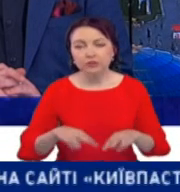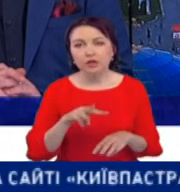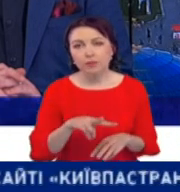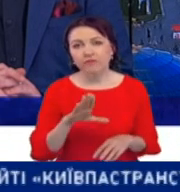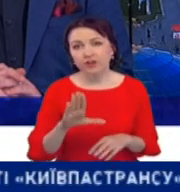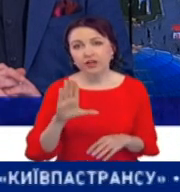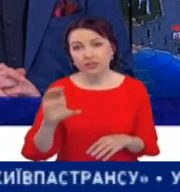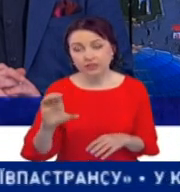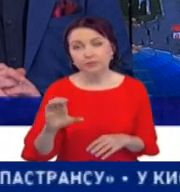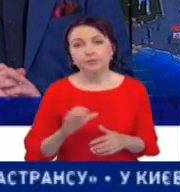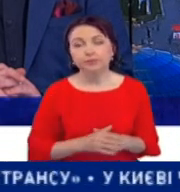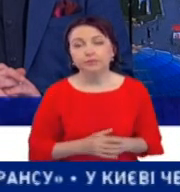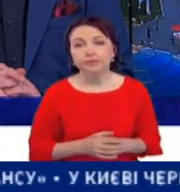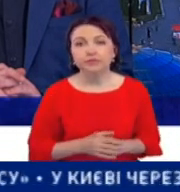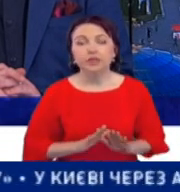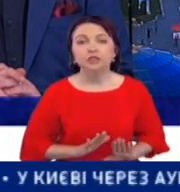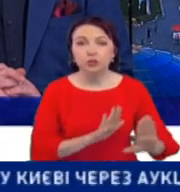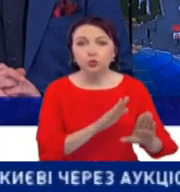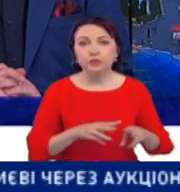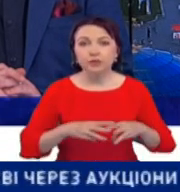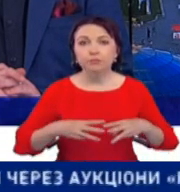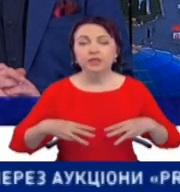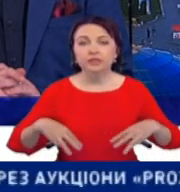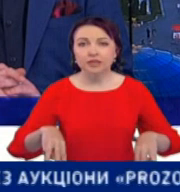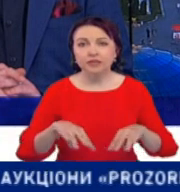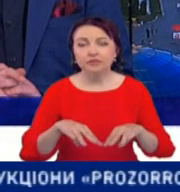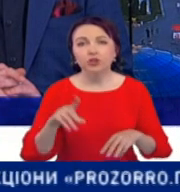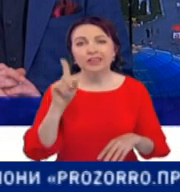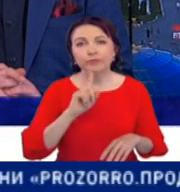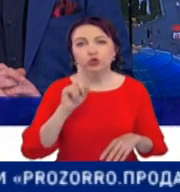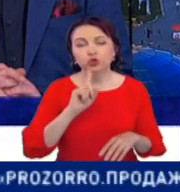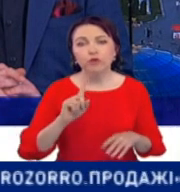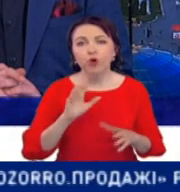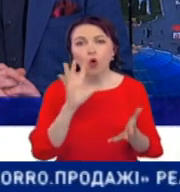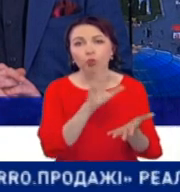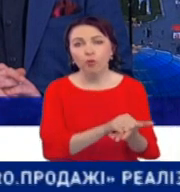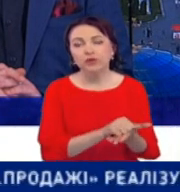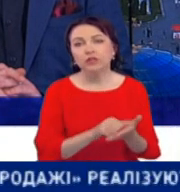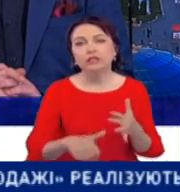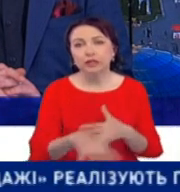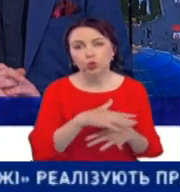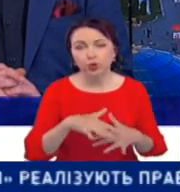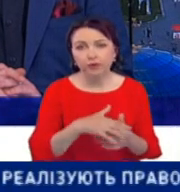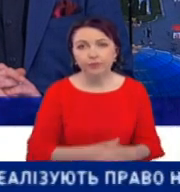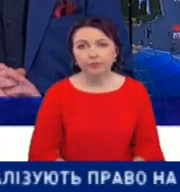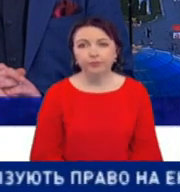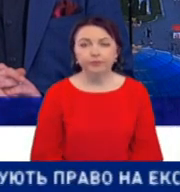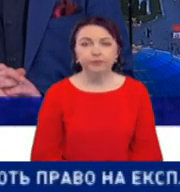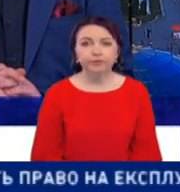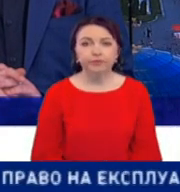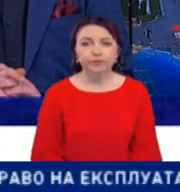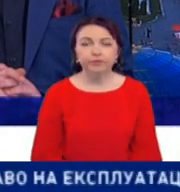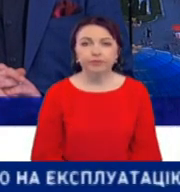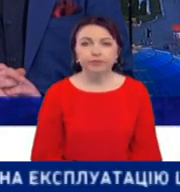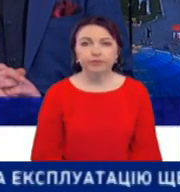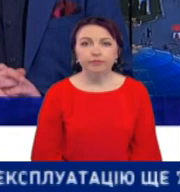заступник міністра з Міністерства тимчасово окупованих територій Георгій Тука, якому така область близька, бо